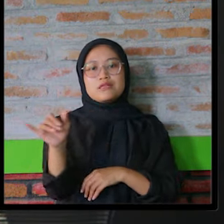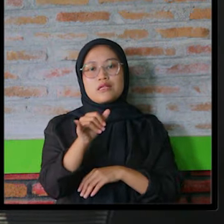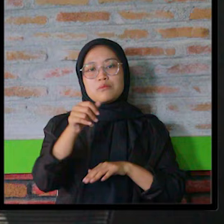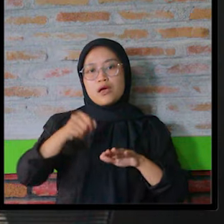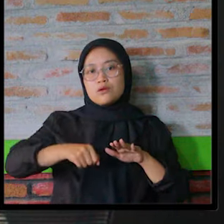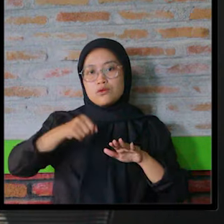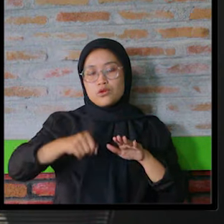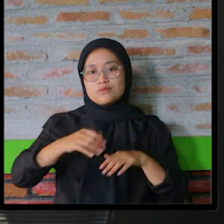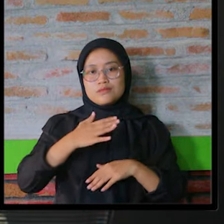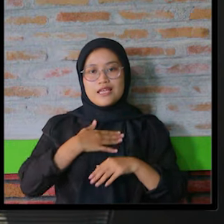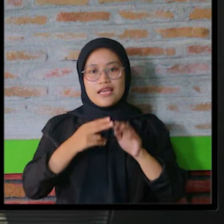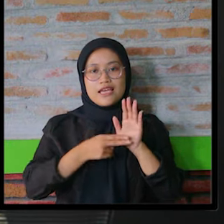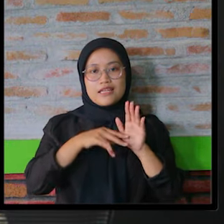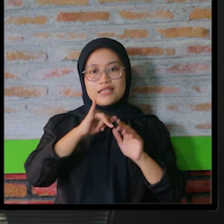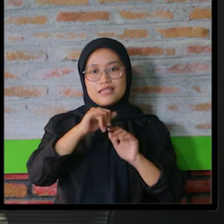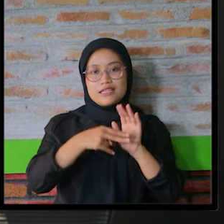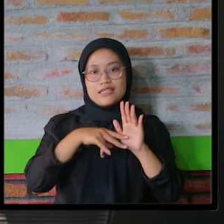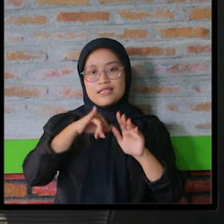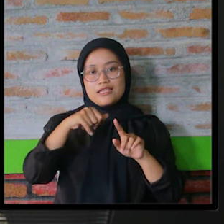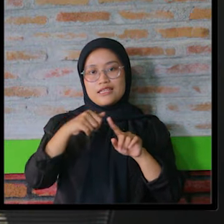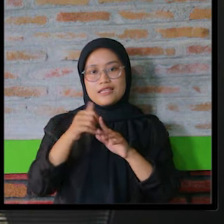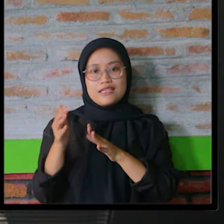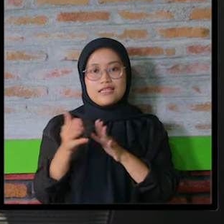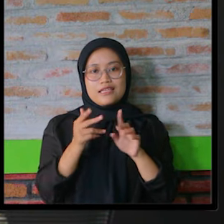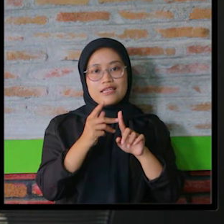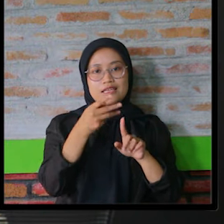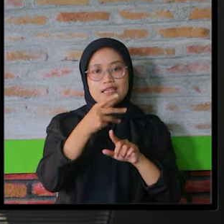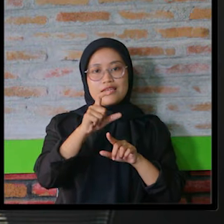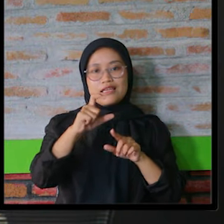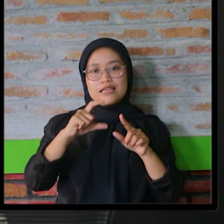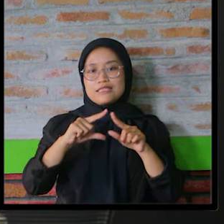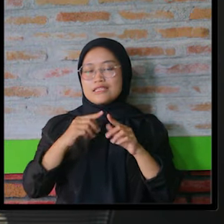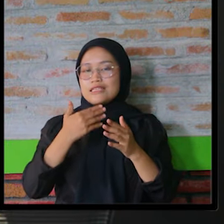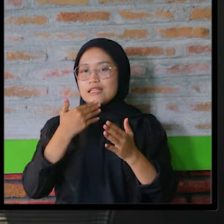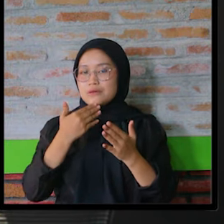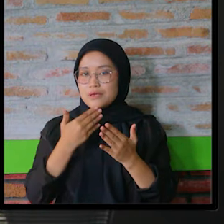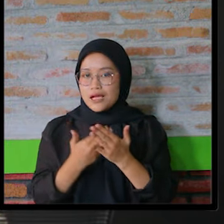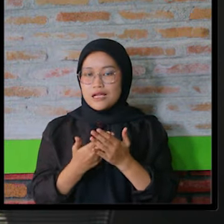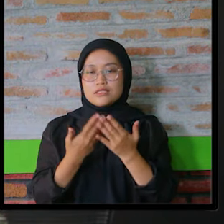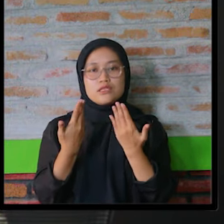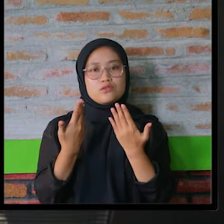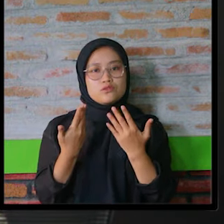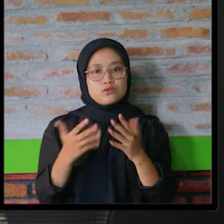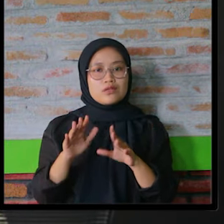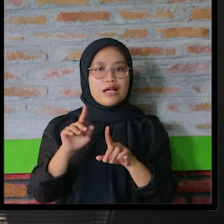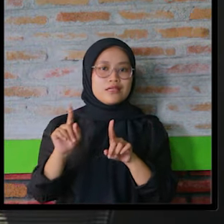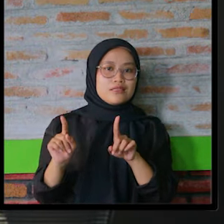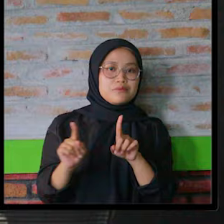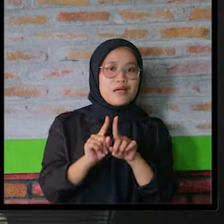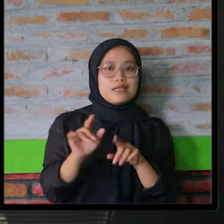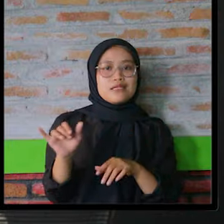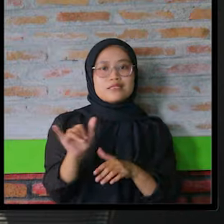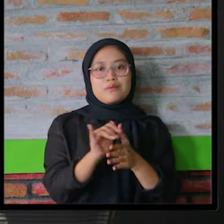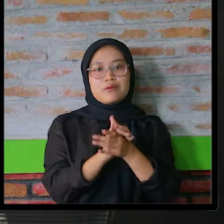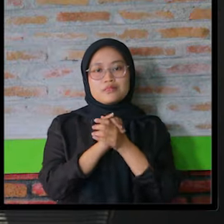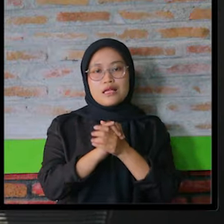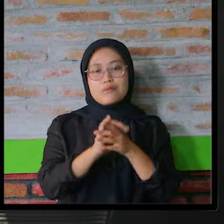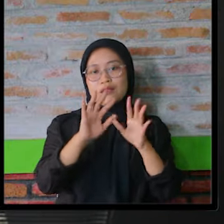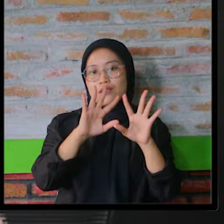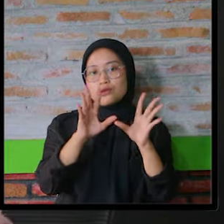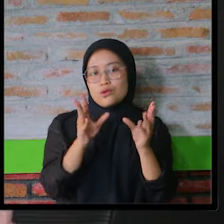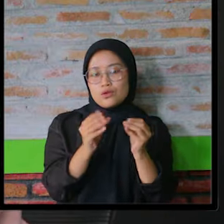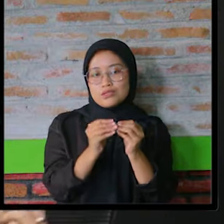heca Terima kasih sekali eh sudah ditemani oleh sobat inklusi dan saling saling